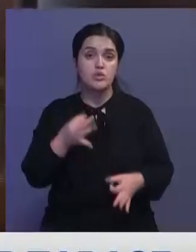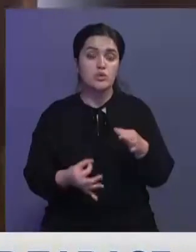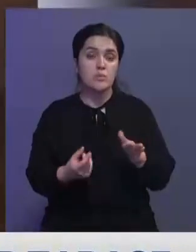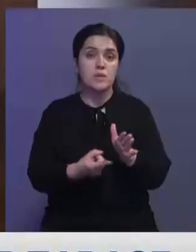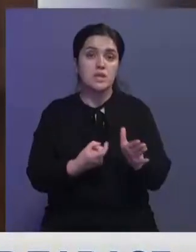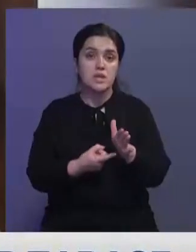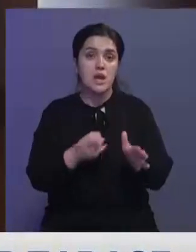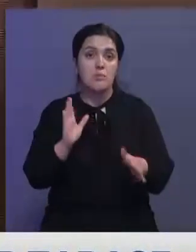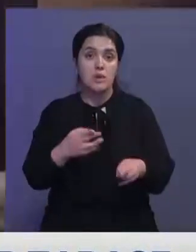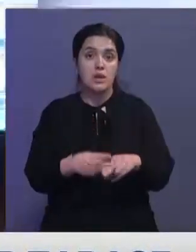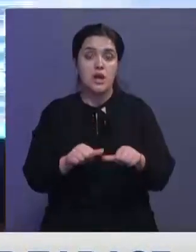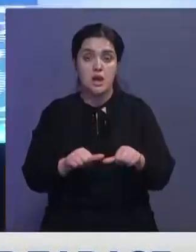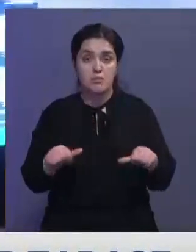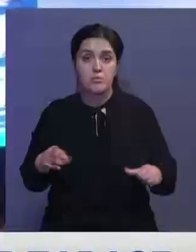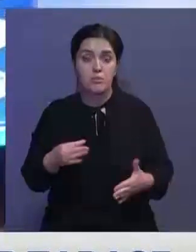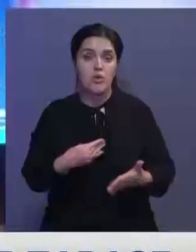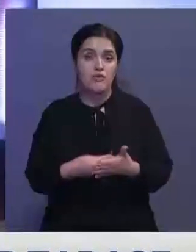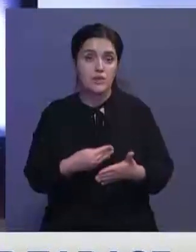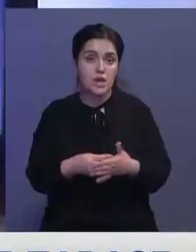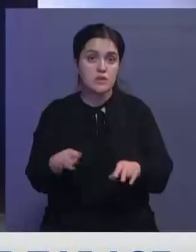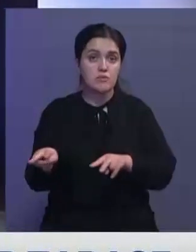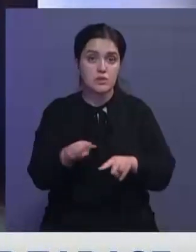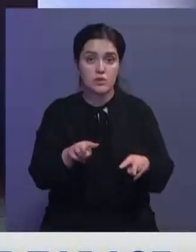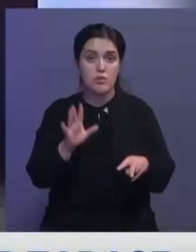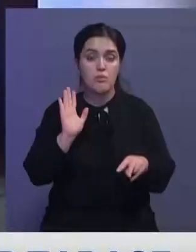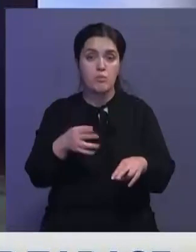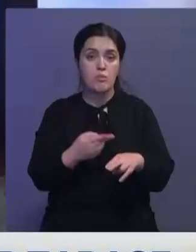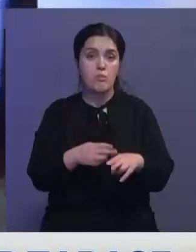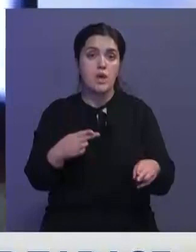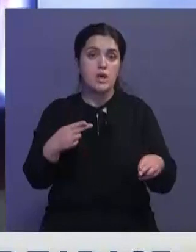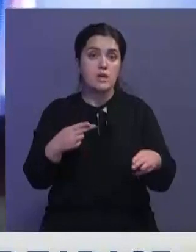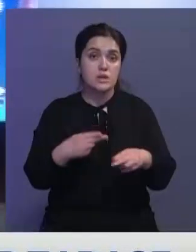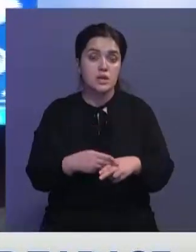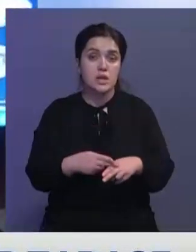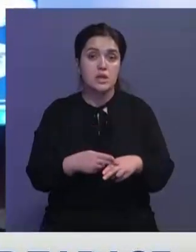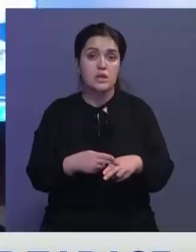проводится досудебное расследование. Отмечу, комитет по финансовому мониторингу проводит